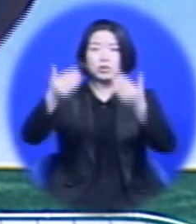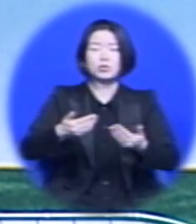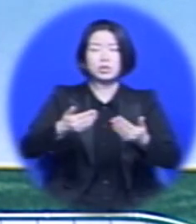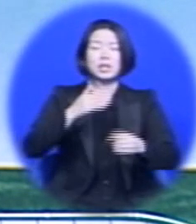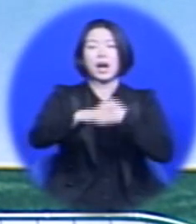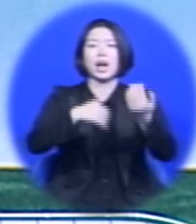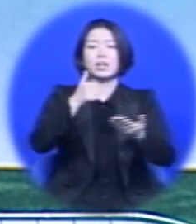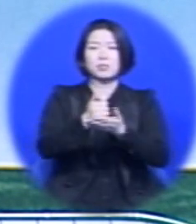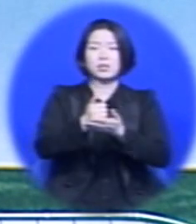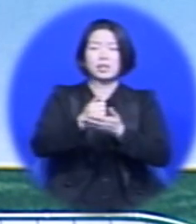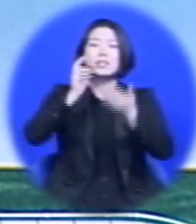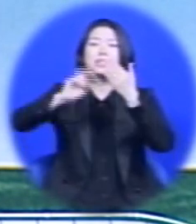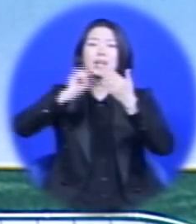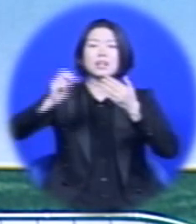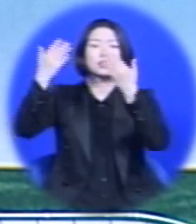찬양한